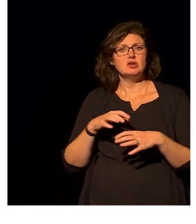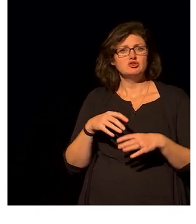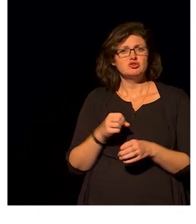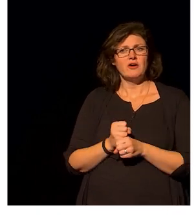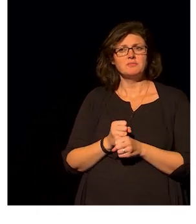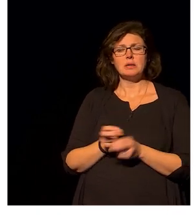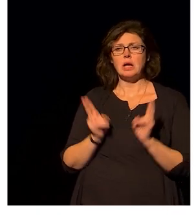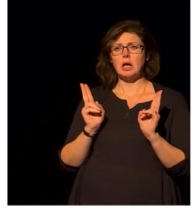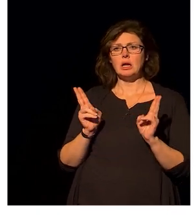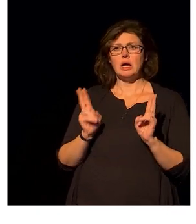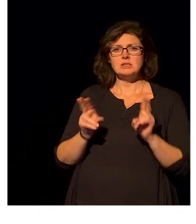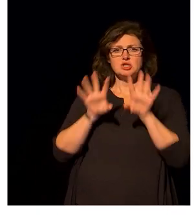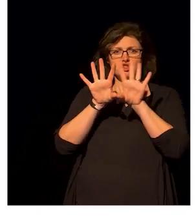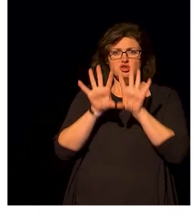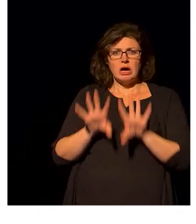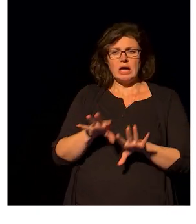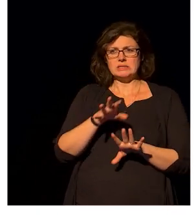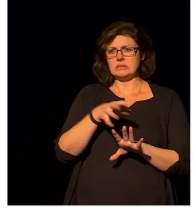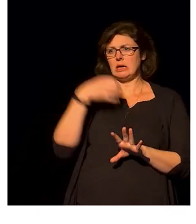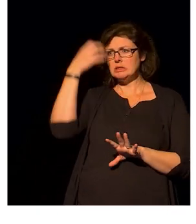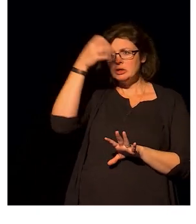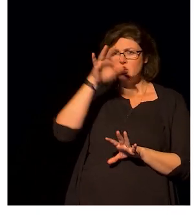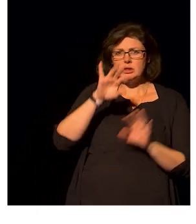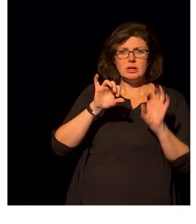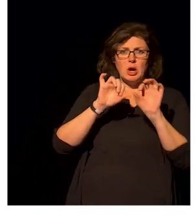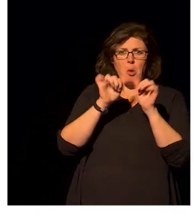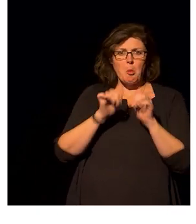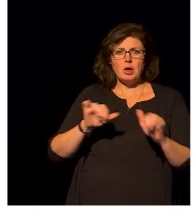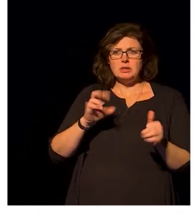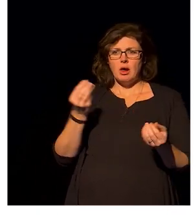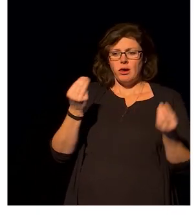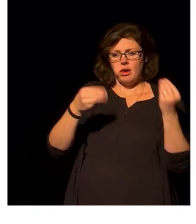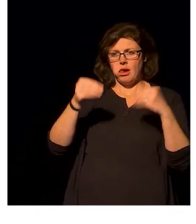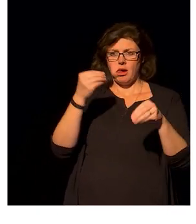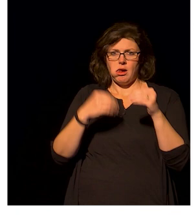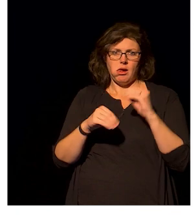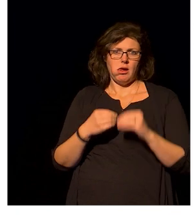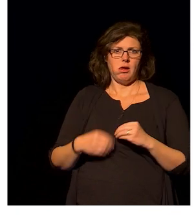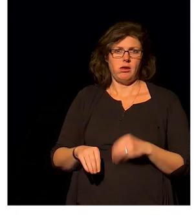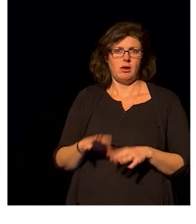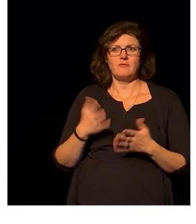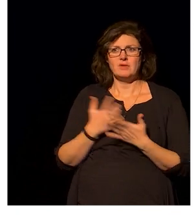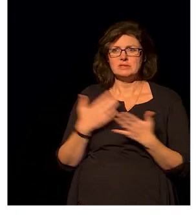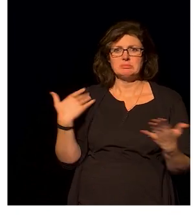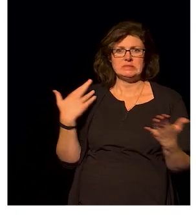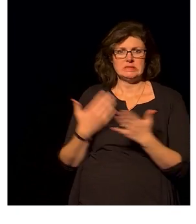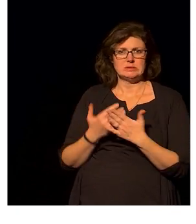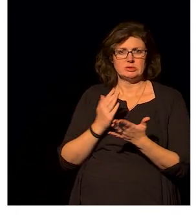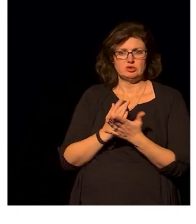und Theoriemodelle einbaut, die eben zum Beispiel in der Postcolonial Studies entwickelt worden sind.